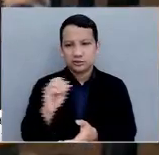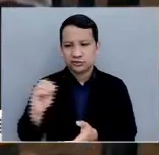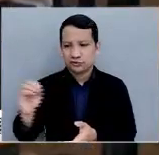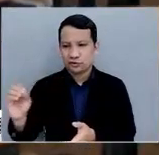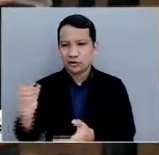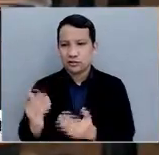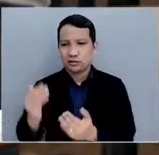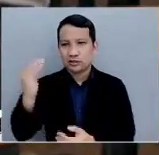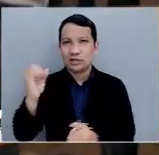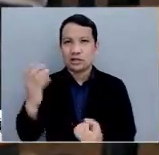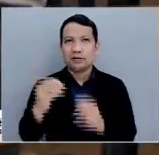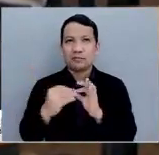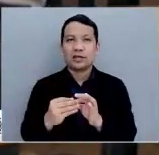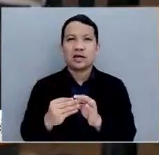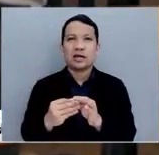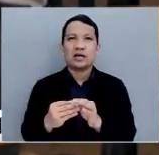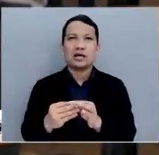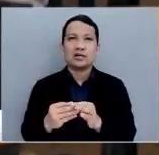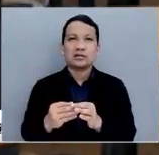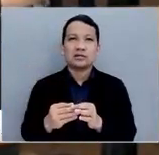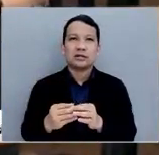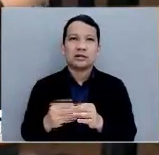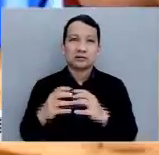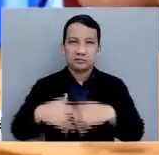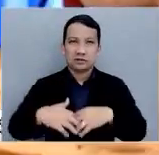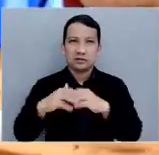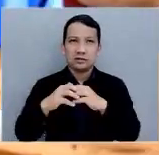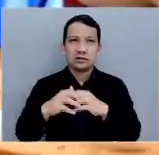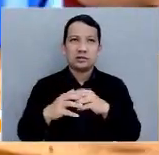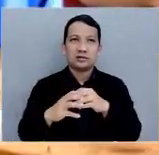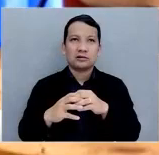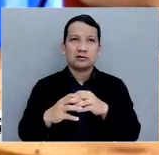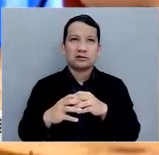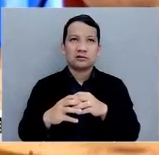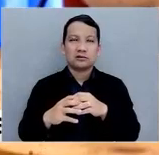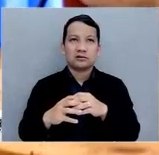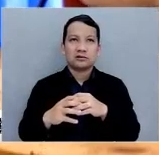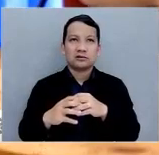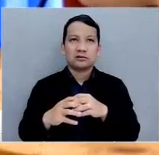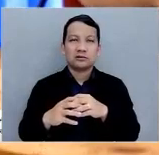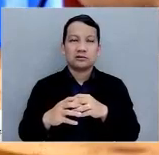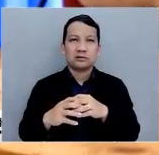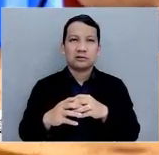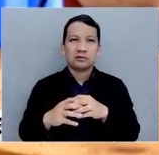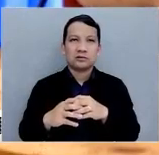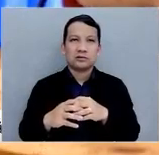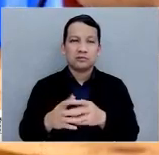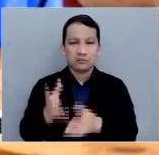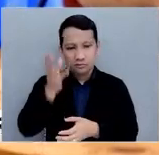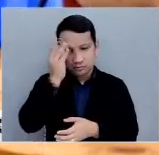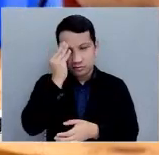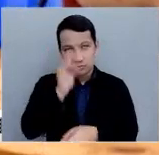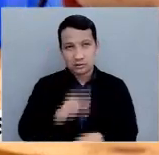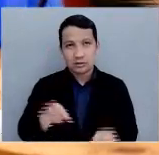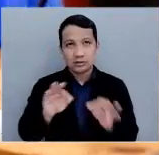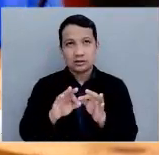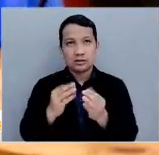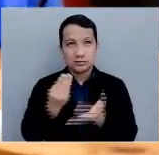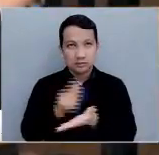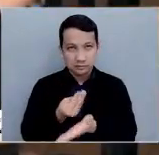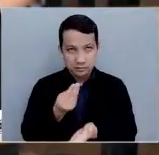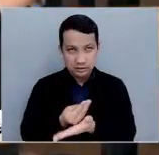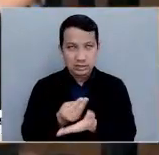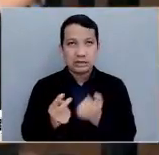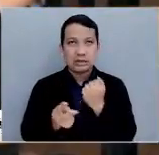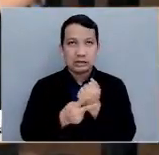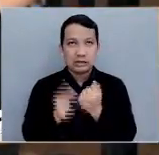mo nung simula nung itinayo nyo itong Big Daddy's? Matutong pahalagan yung pera, yung